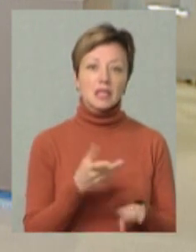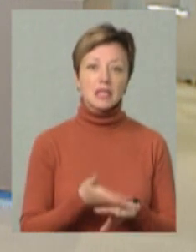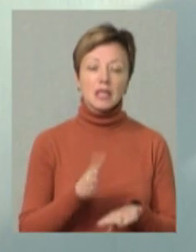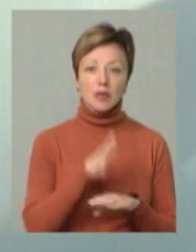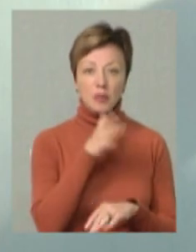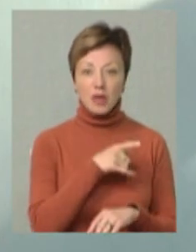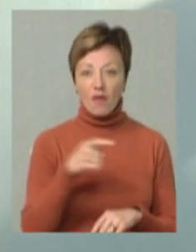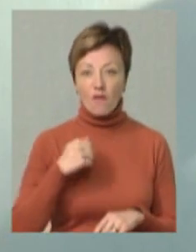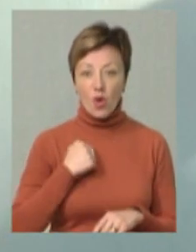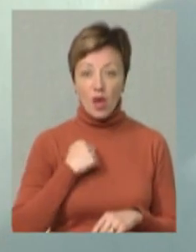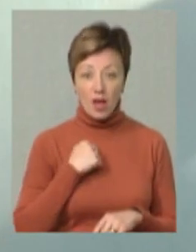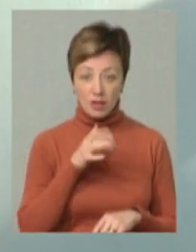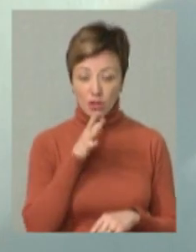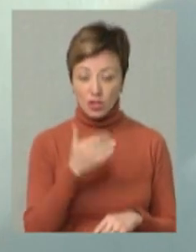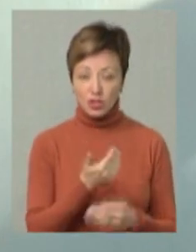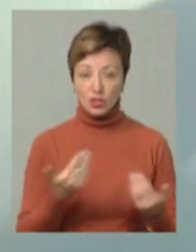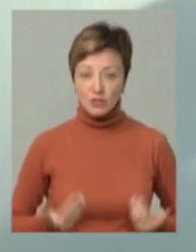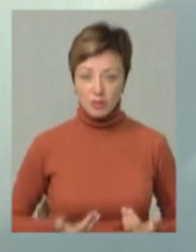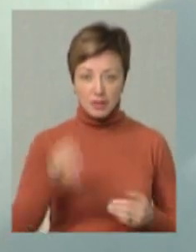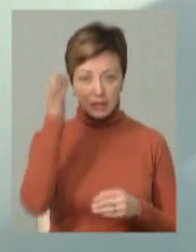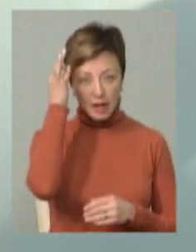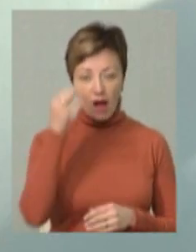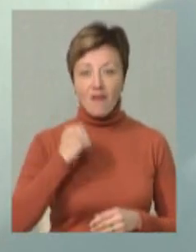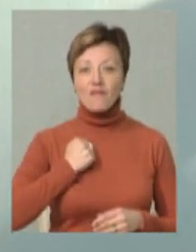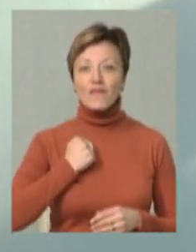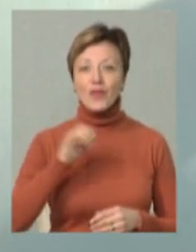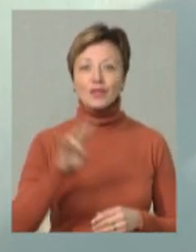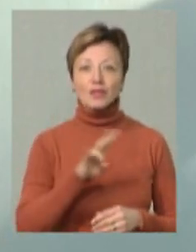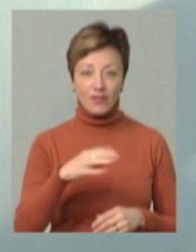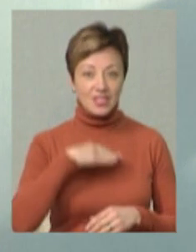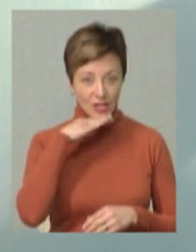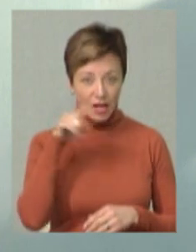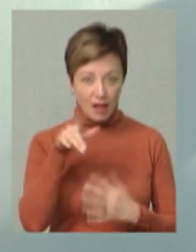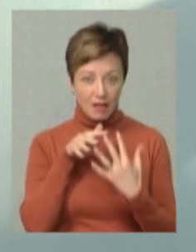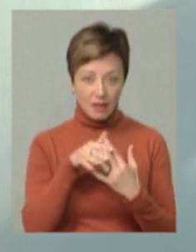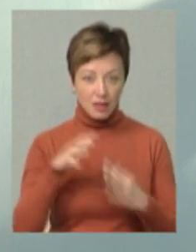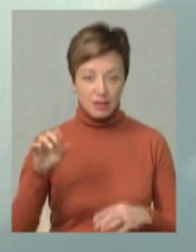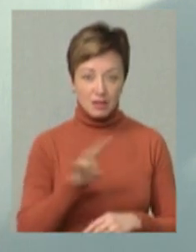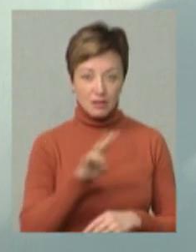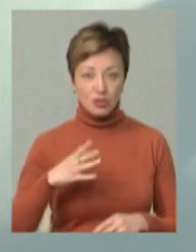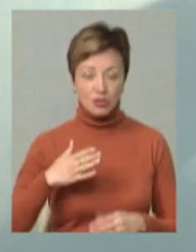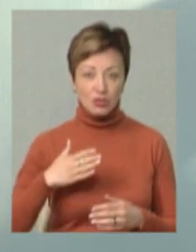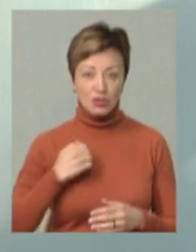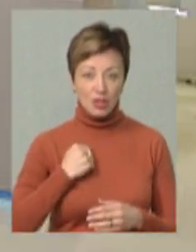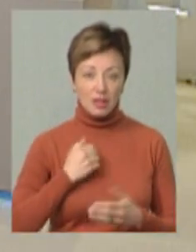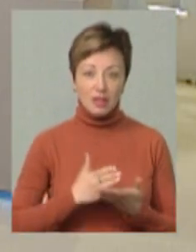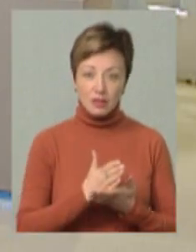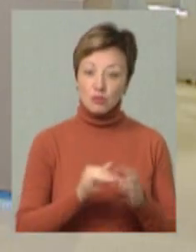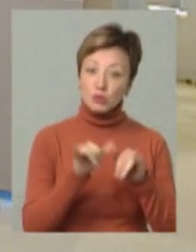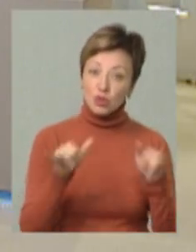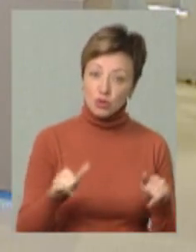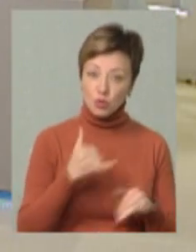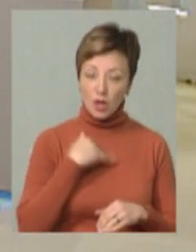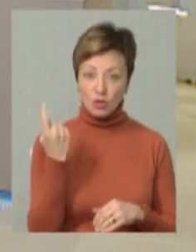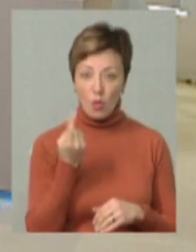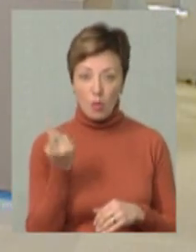ми в воєнний час, от хочеться згадати про капеланів. Чи вистачає капеланів, чи збільшується їх кількість от в нашій